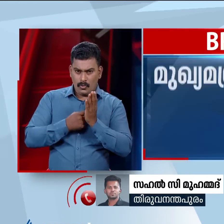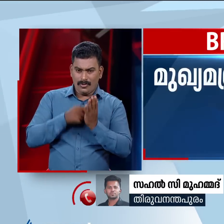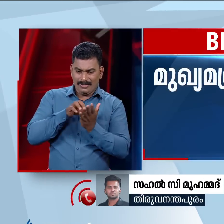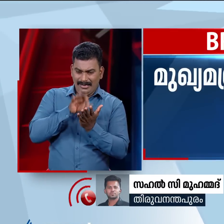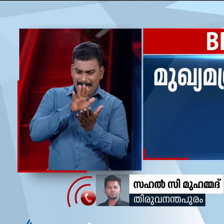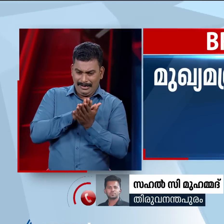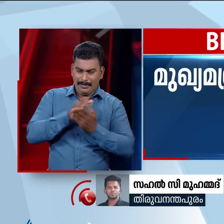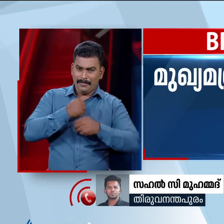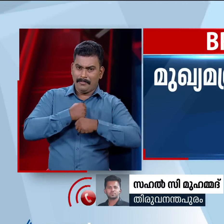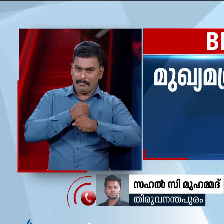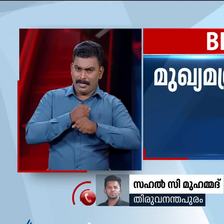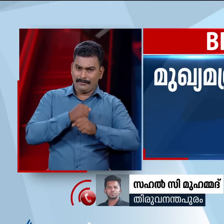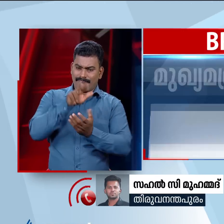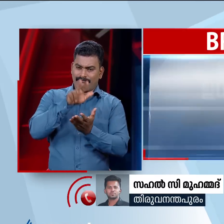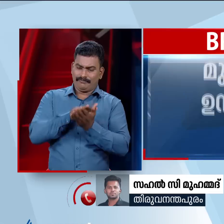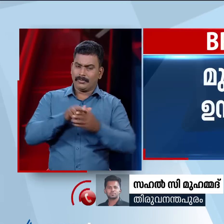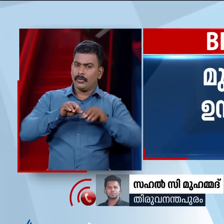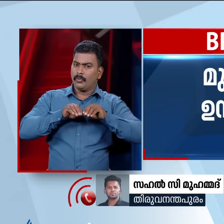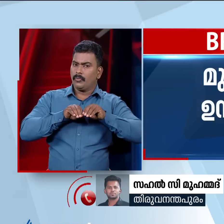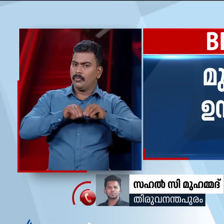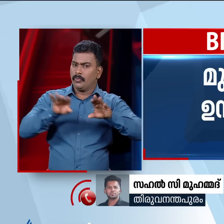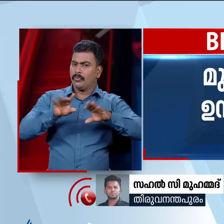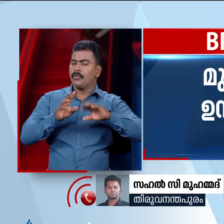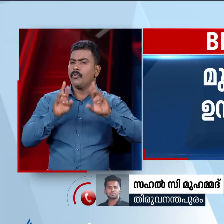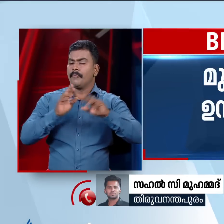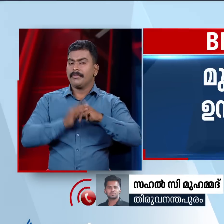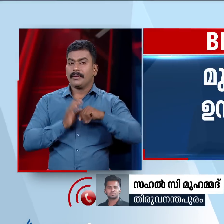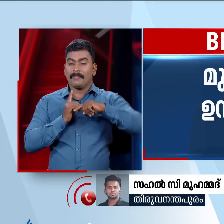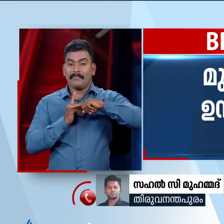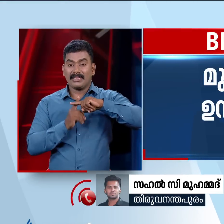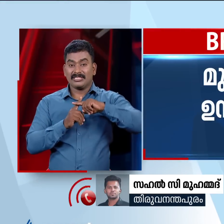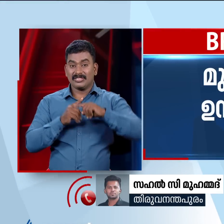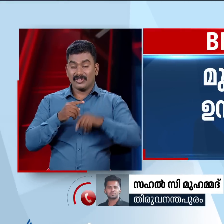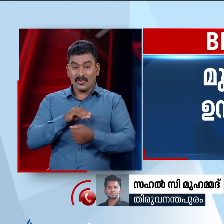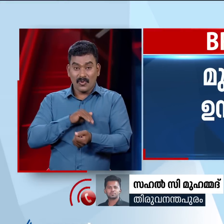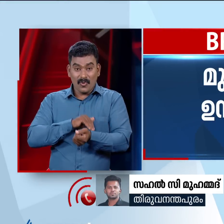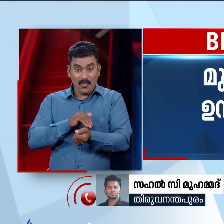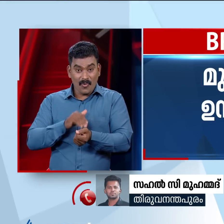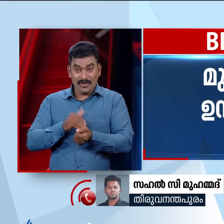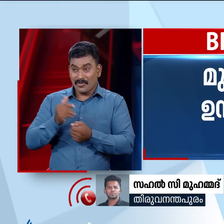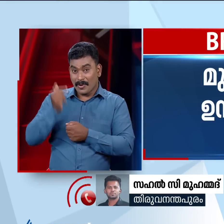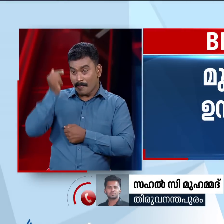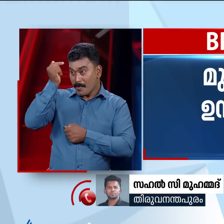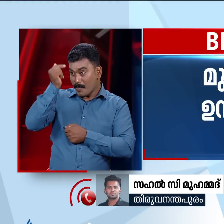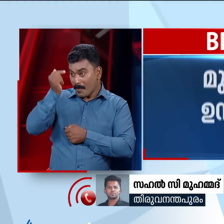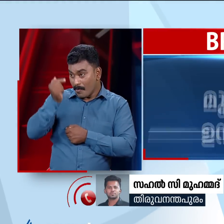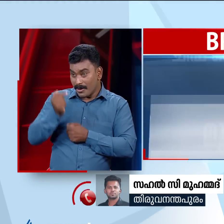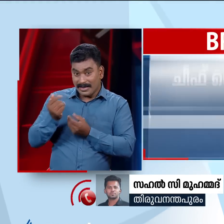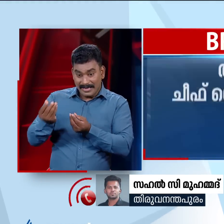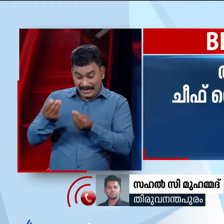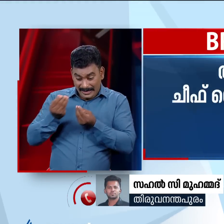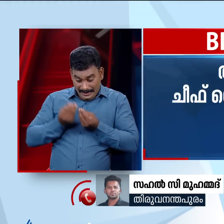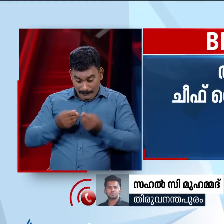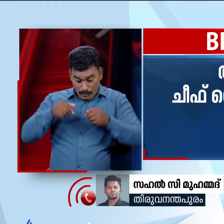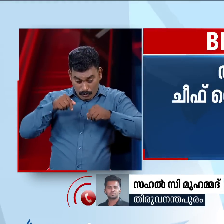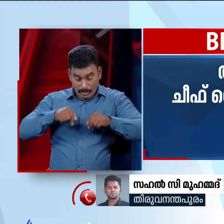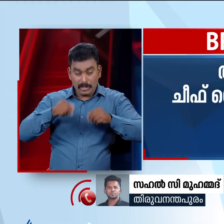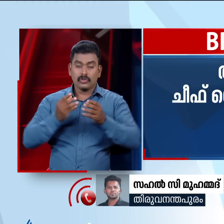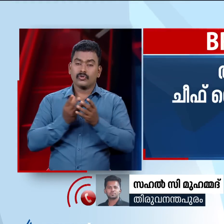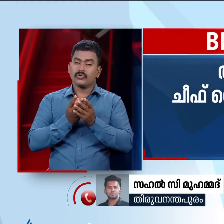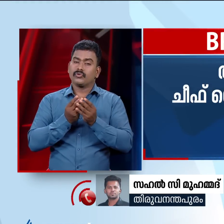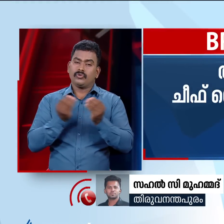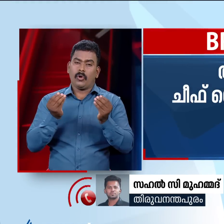പ്രഖ്യാപനങ്ങൾ നോക്കുന്നുണ്ട്. മെഡിക്കൽ മേഖലയിൽ നിന്ന് ഉയർന്ന ആവശ്യങ്ങൾ എല്ലാം പരിഗണിച്ച് ഏറ്റവും പ്രധാനപ്പെട്ടവയ്ക്ക് ഇന്ന് തന്നെ പരിഹാരം കണ്ടെത്തി